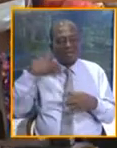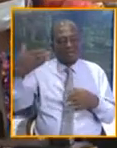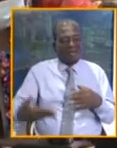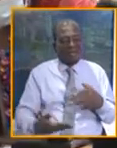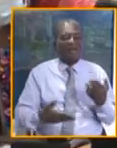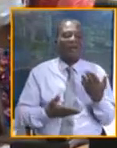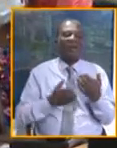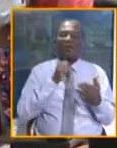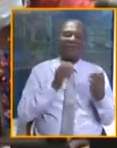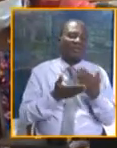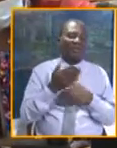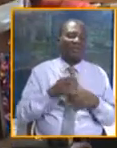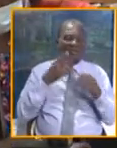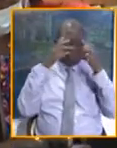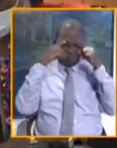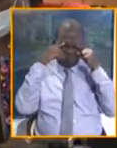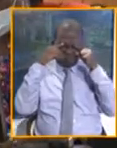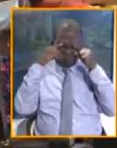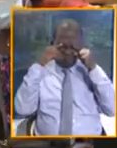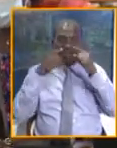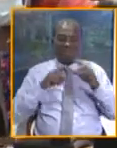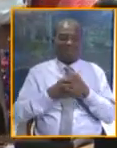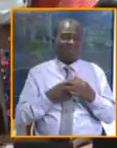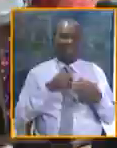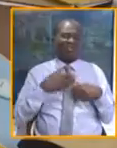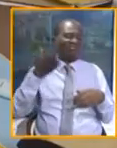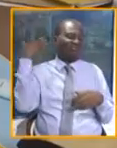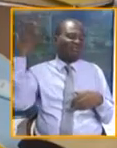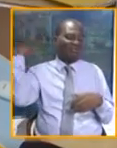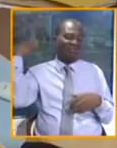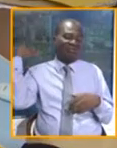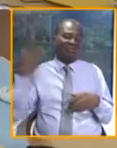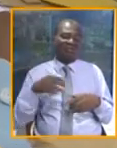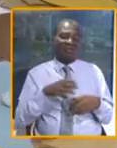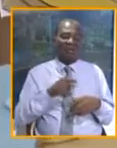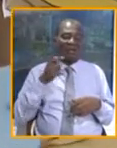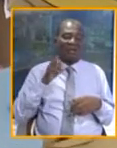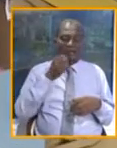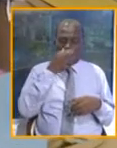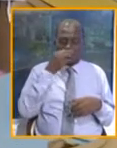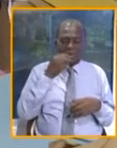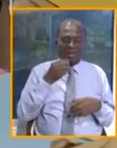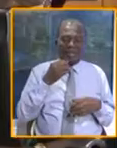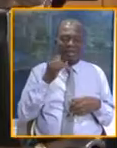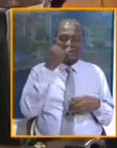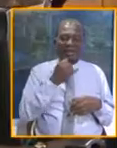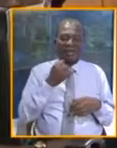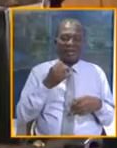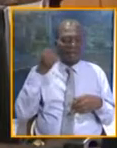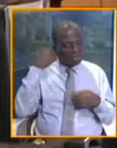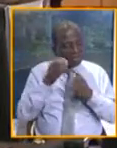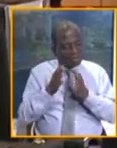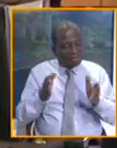serrée. Ça commence à être dans le passé, quoi. Comme on dit, la secrétaire est la vitrine de la société.